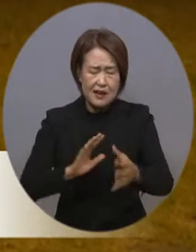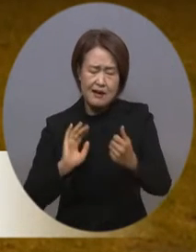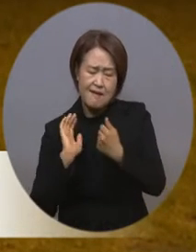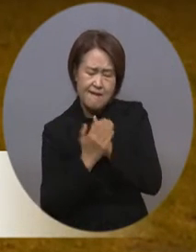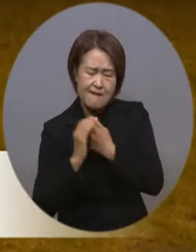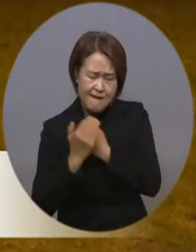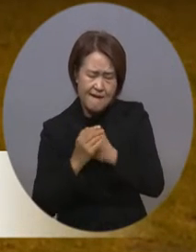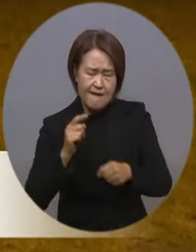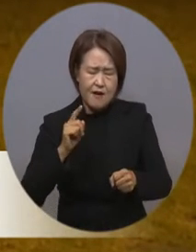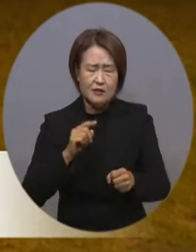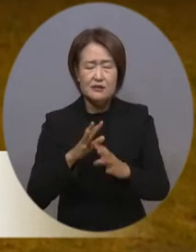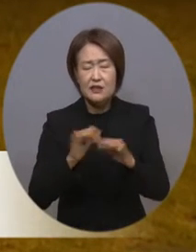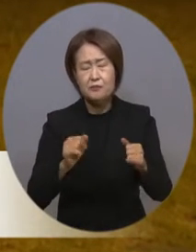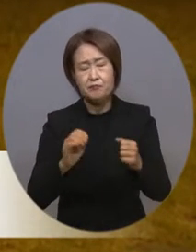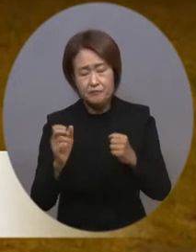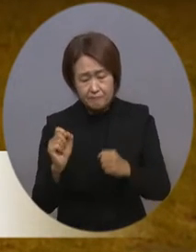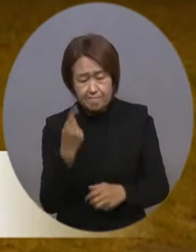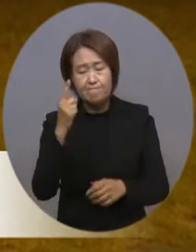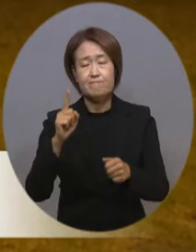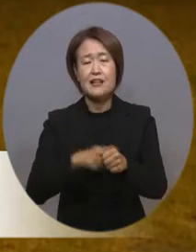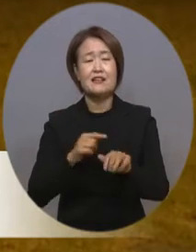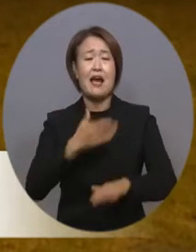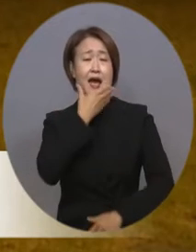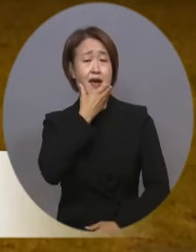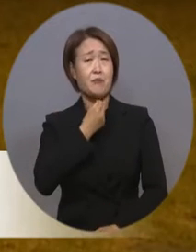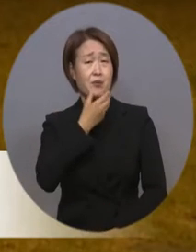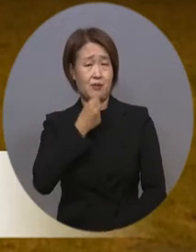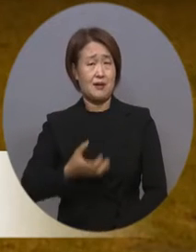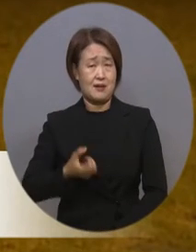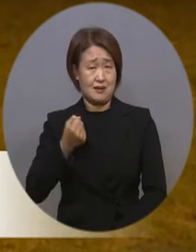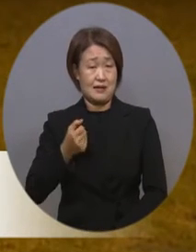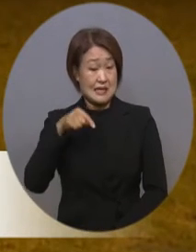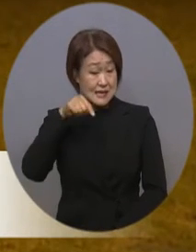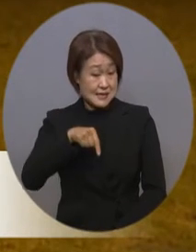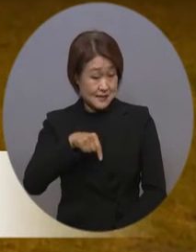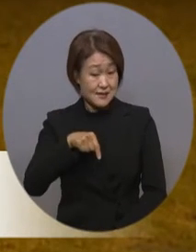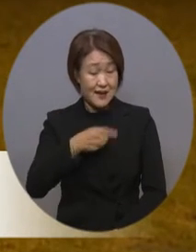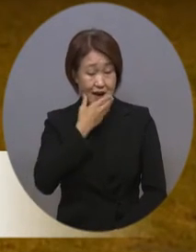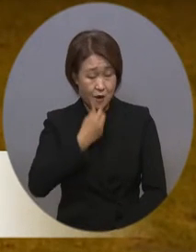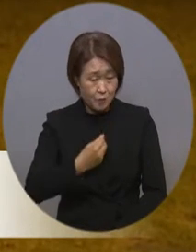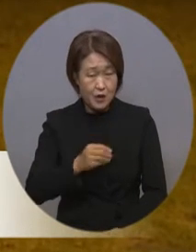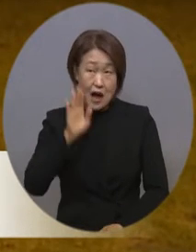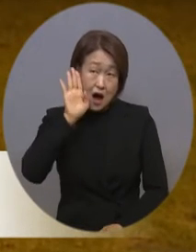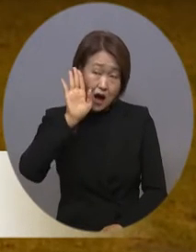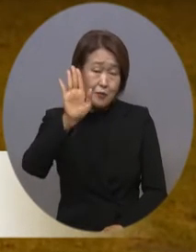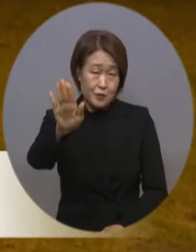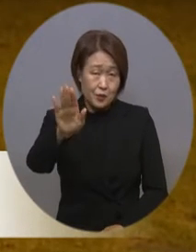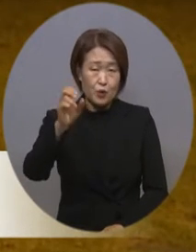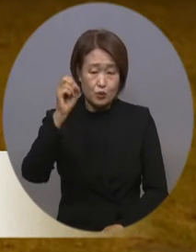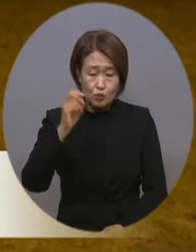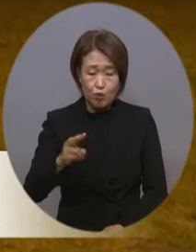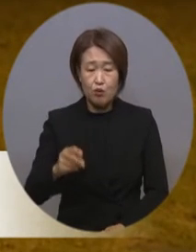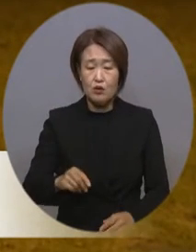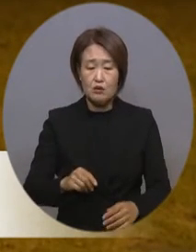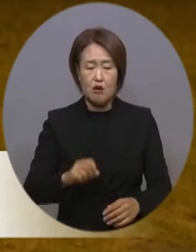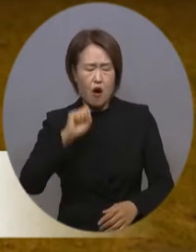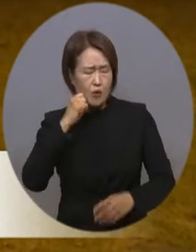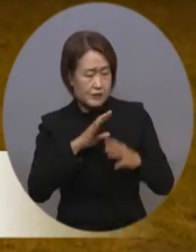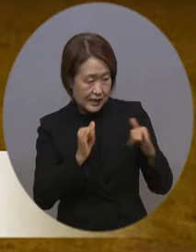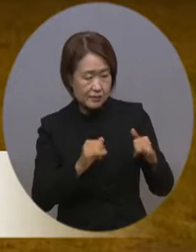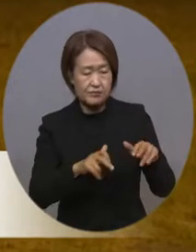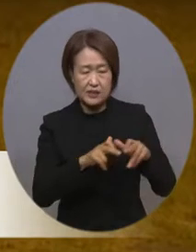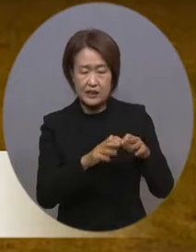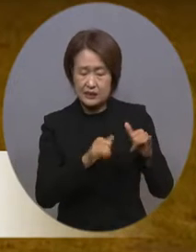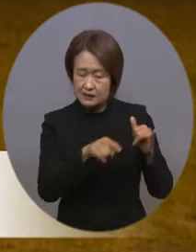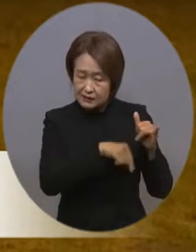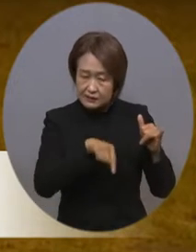우리가 누릴 수 있는 행복입니다. 이 행복을 미래 세대 그리고 소외된 계층과도 그리고